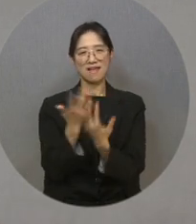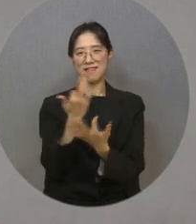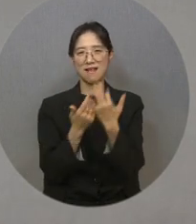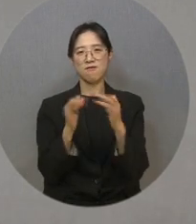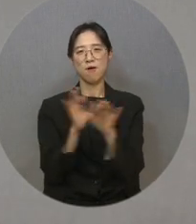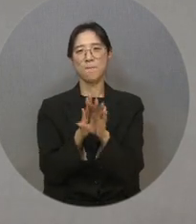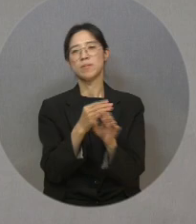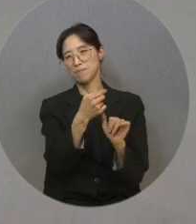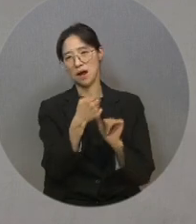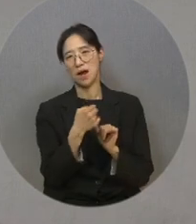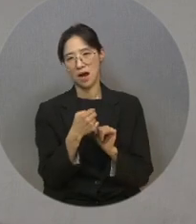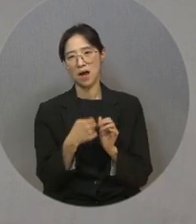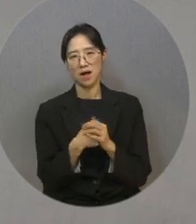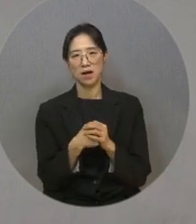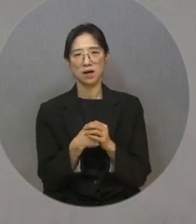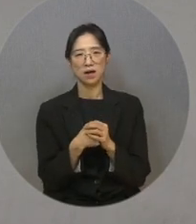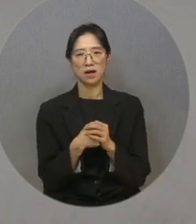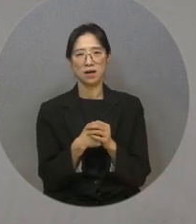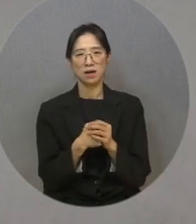불태우라고 합니다. 왜?